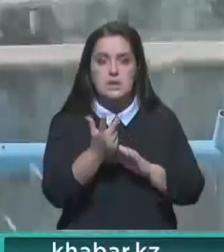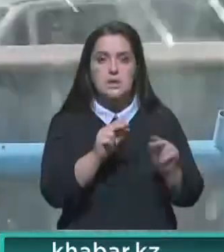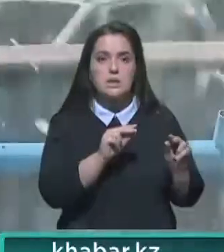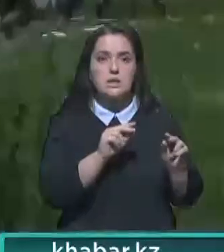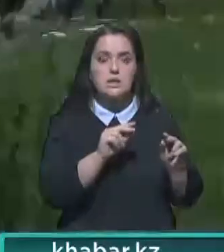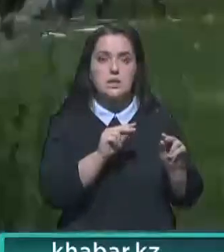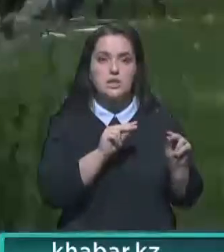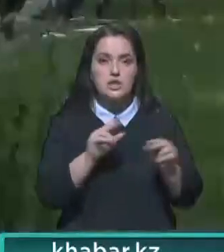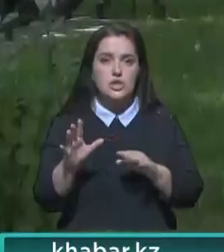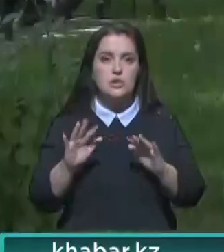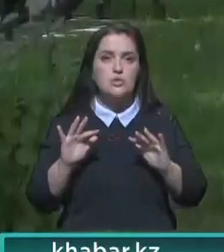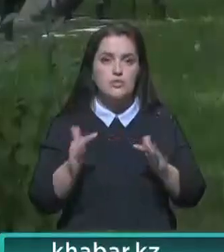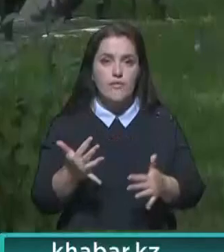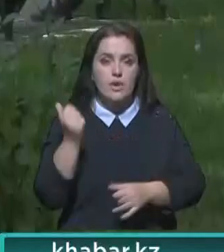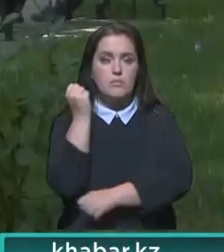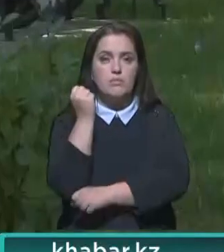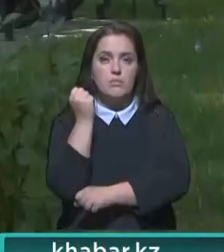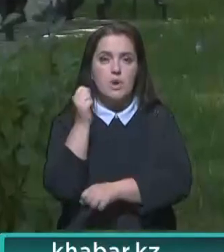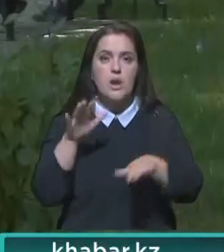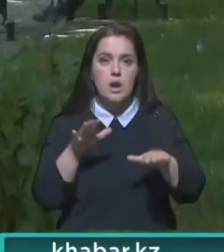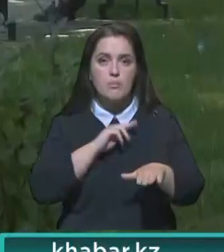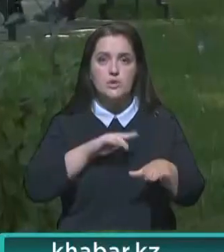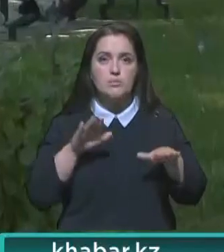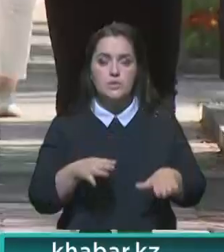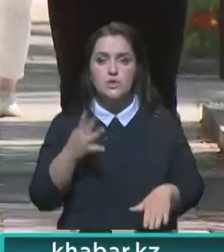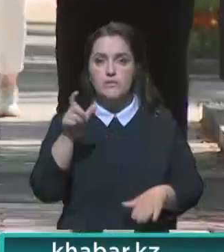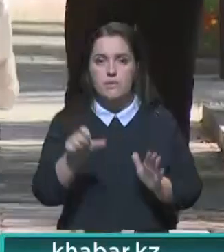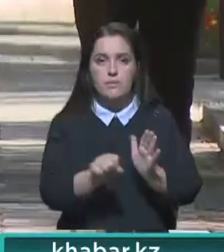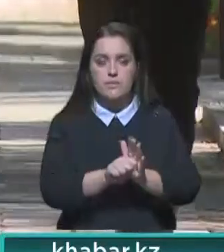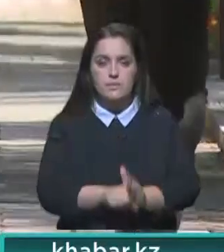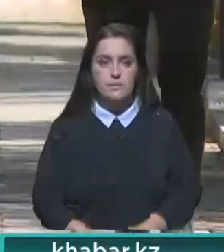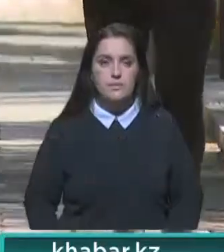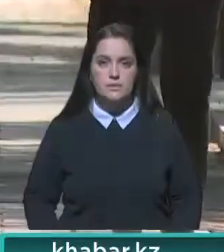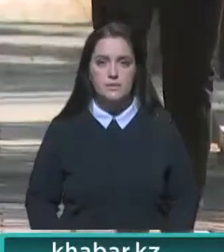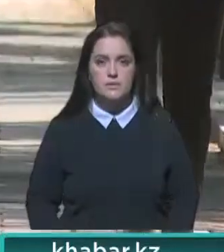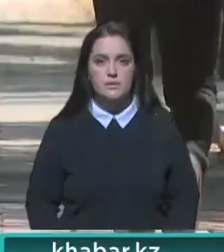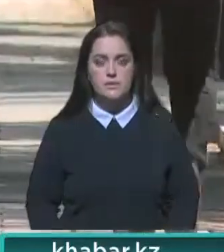зарегистрировано 13 несчастных случаев на рабочих местах. 4 человека погибли.